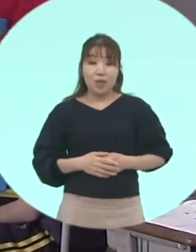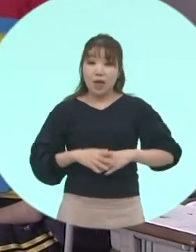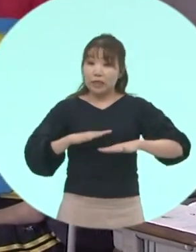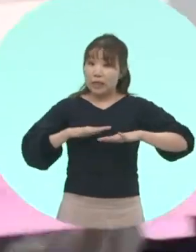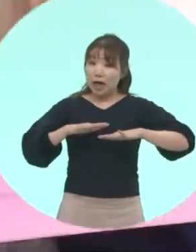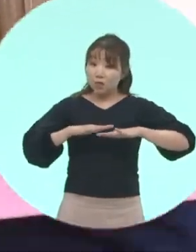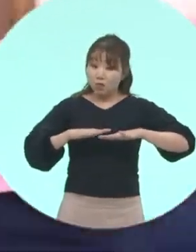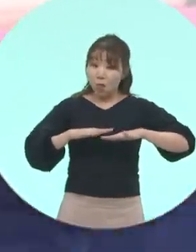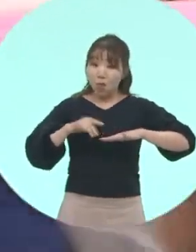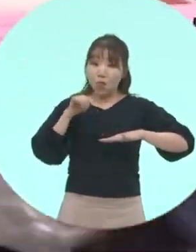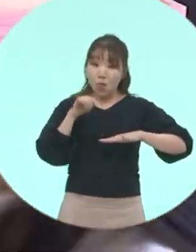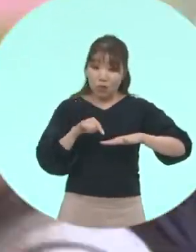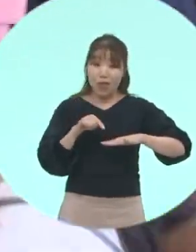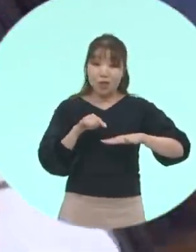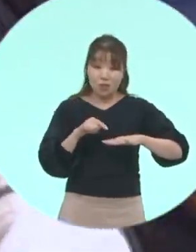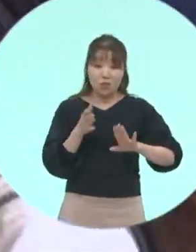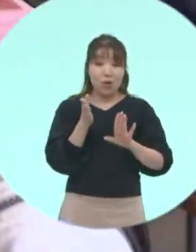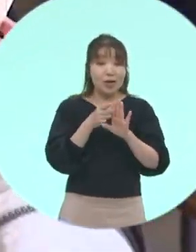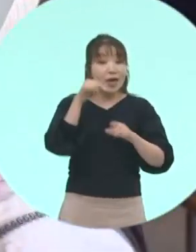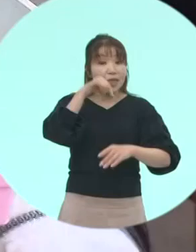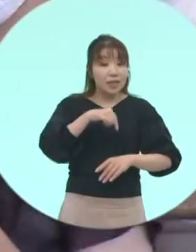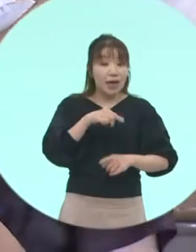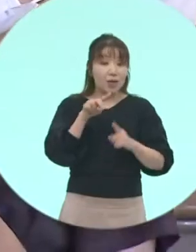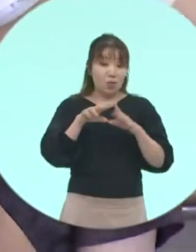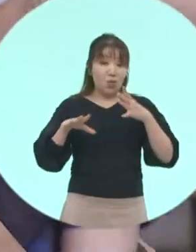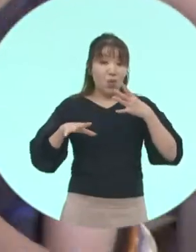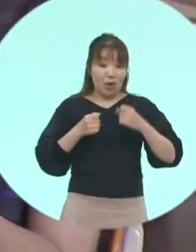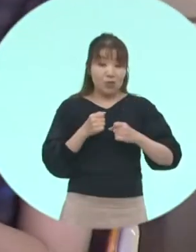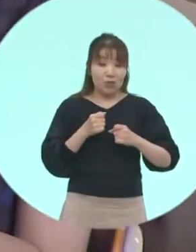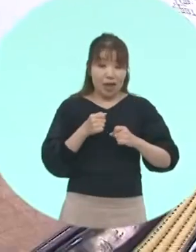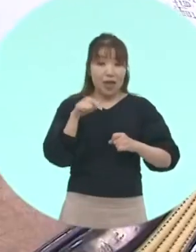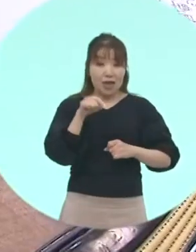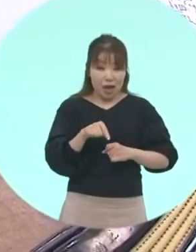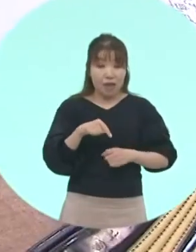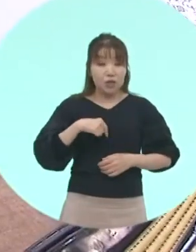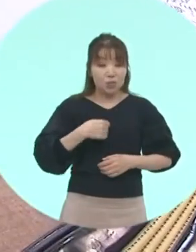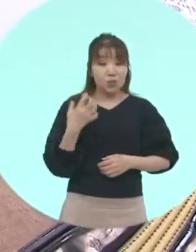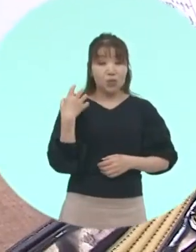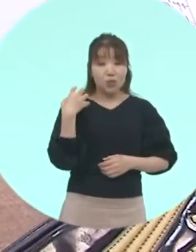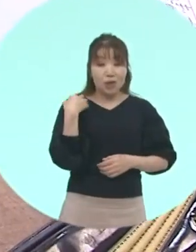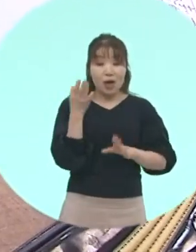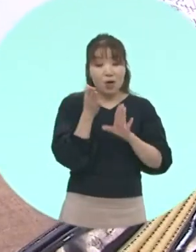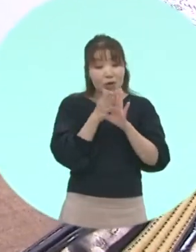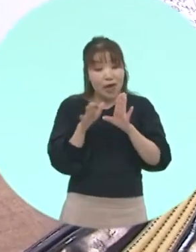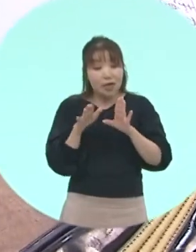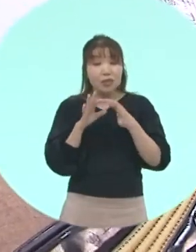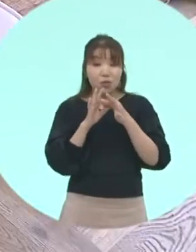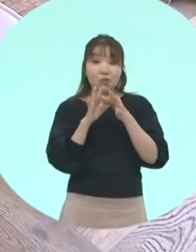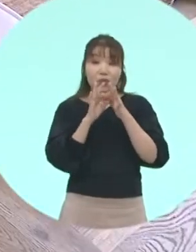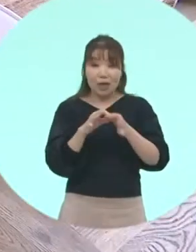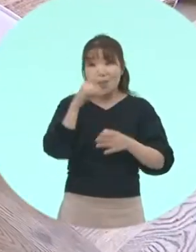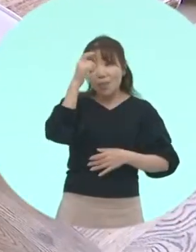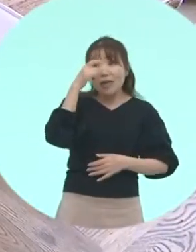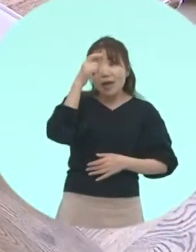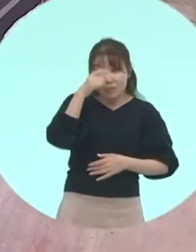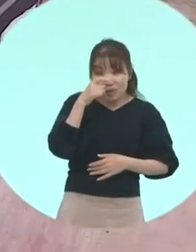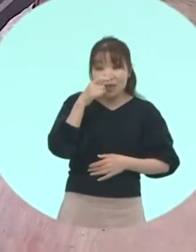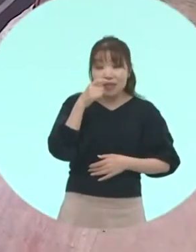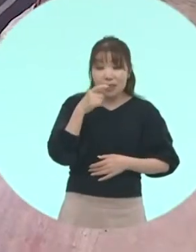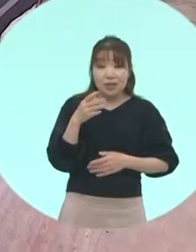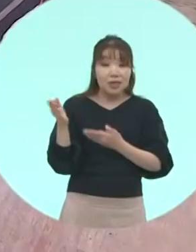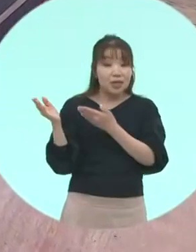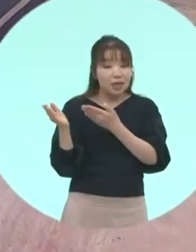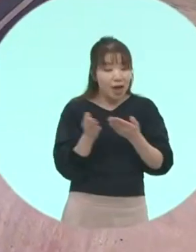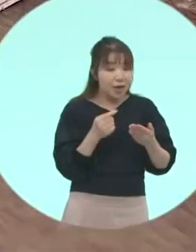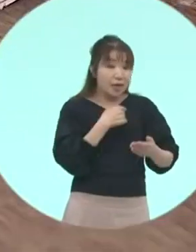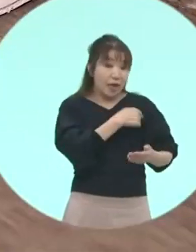イラストを構成するのは県内の小学生が自分の担当する県について学び、歓迎